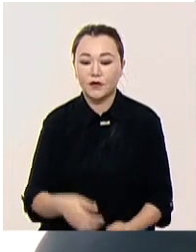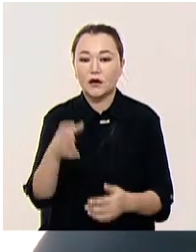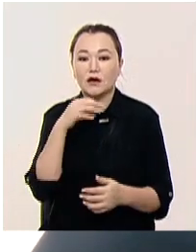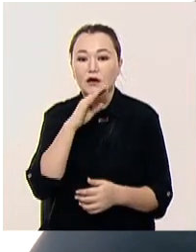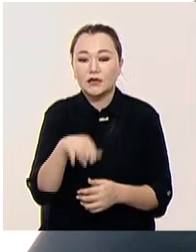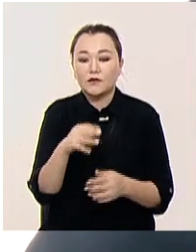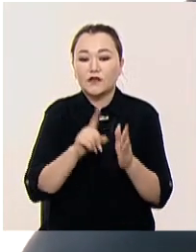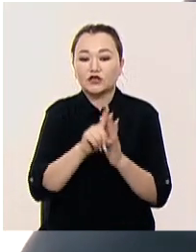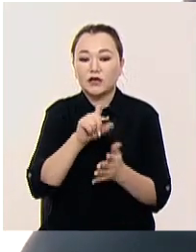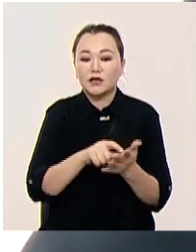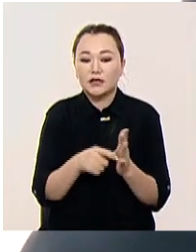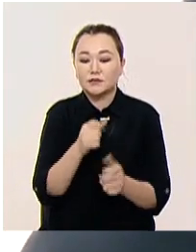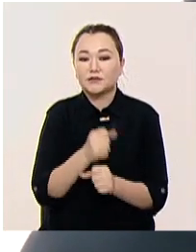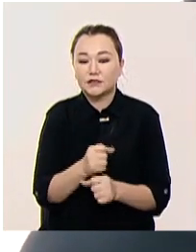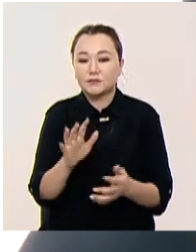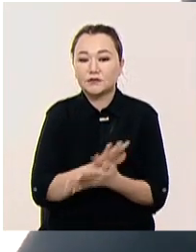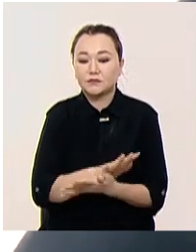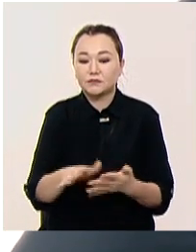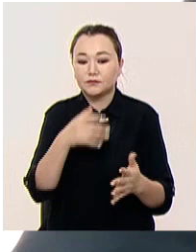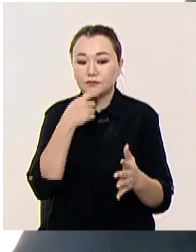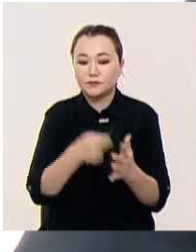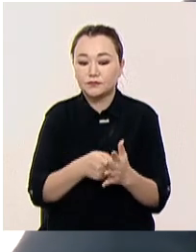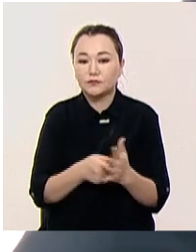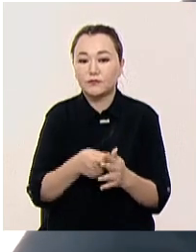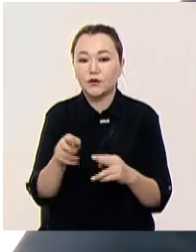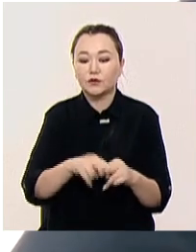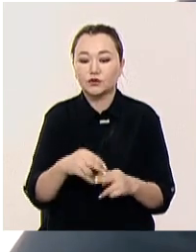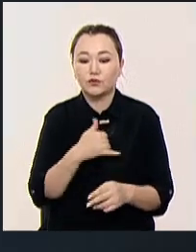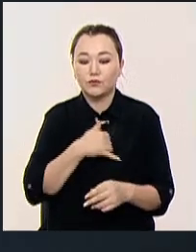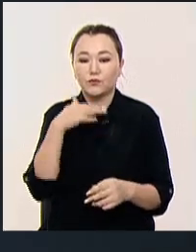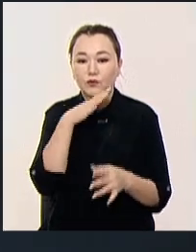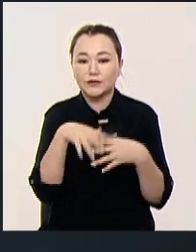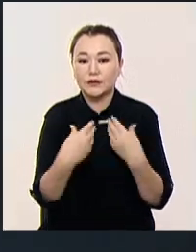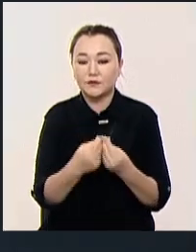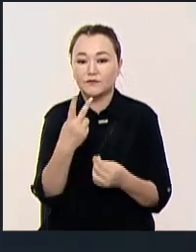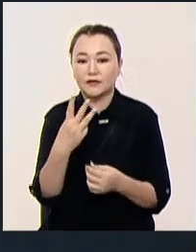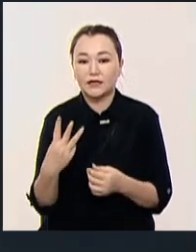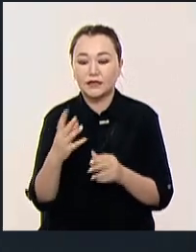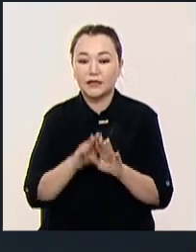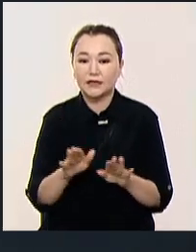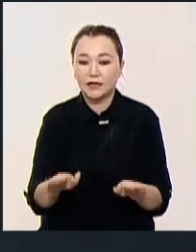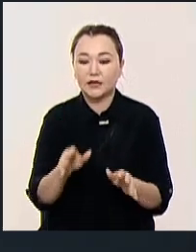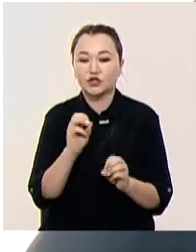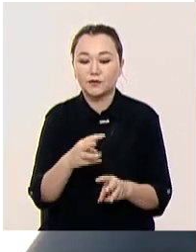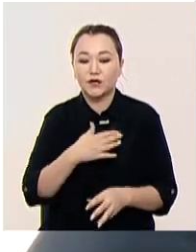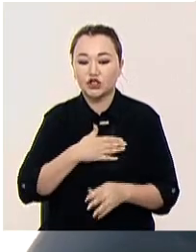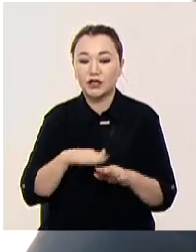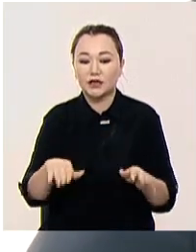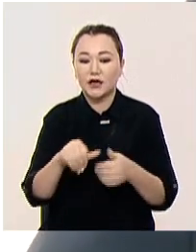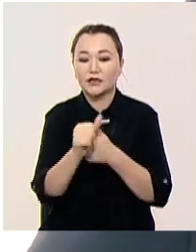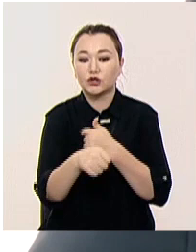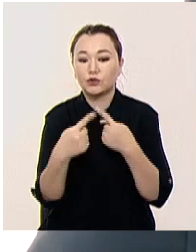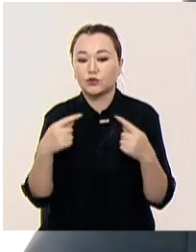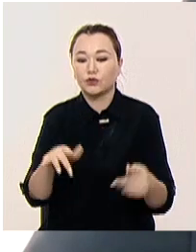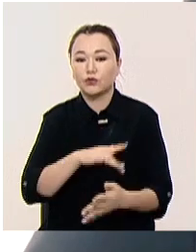бы в начальных классах детям сделать бесплатное питание, потому что у нас у многих семьях и по двое, и по трое детей. Чем наши дети отличаются от детей в